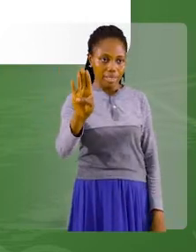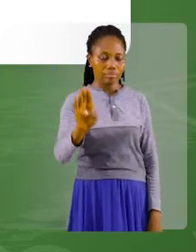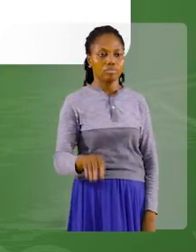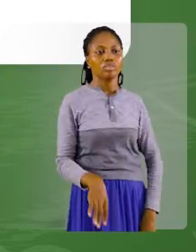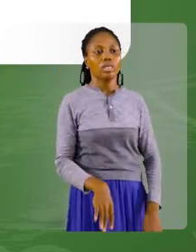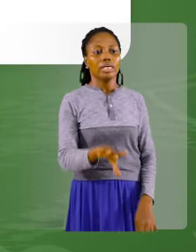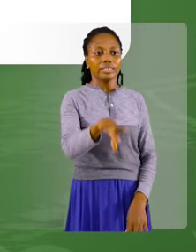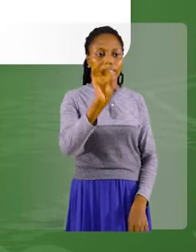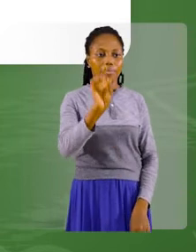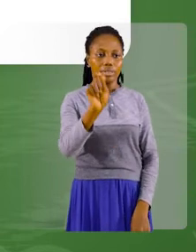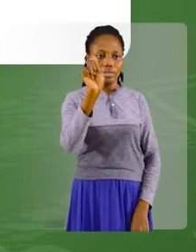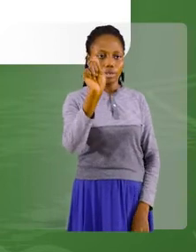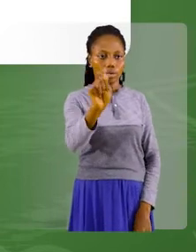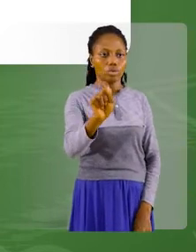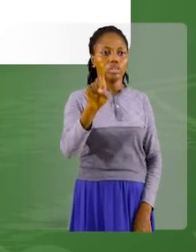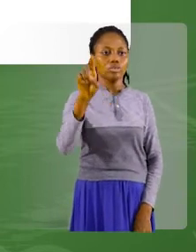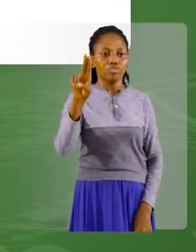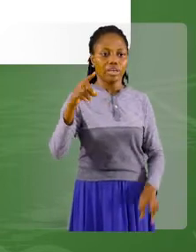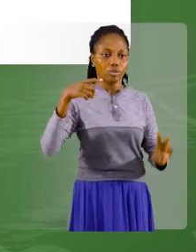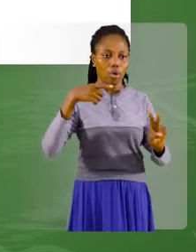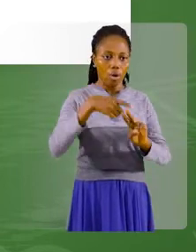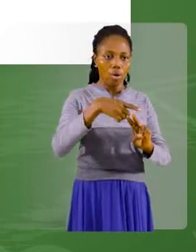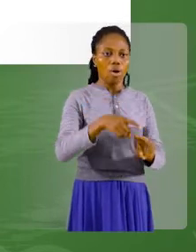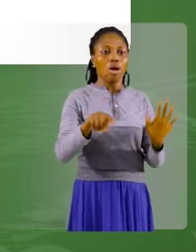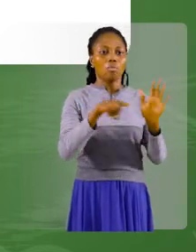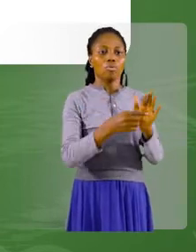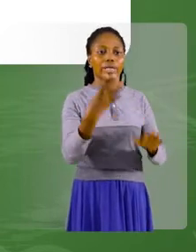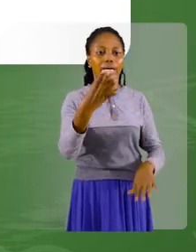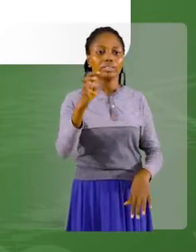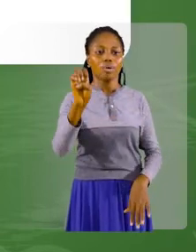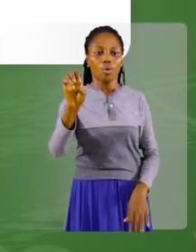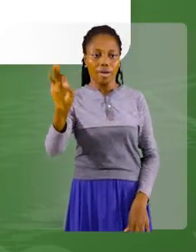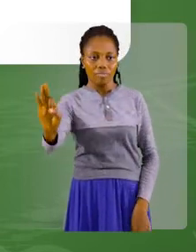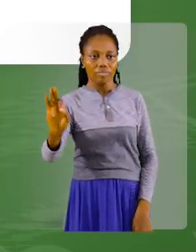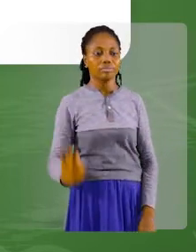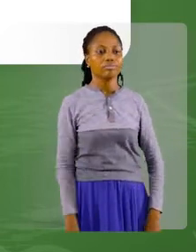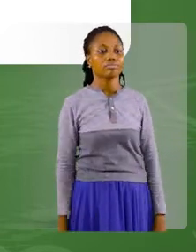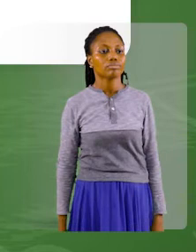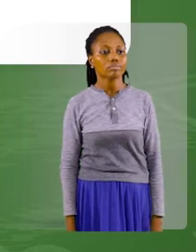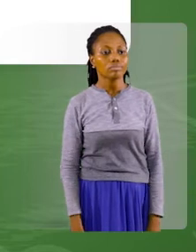b, détermine les coordonnées du vecteur moins 4EF.